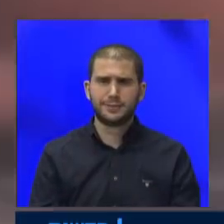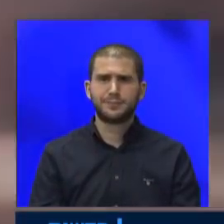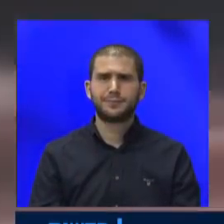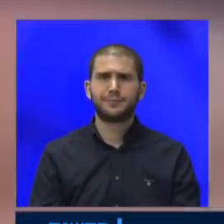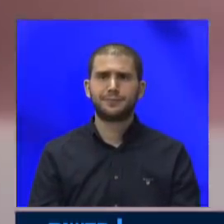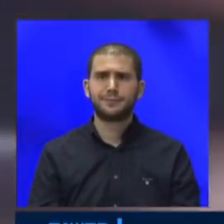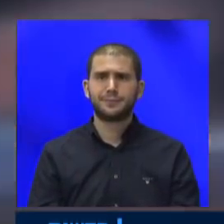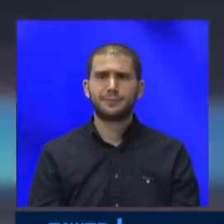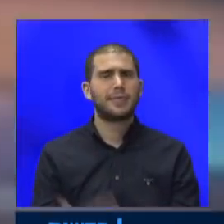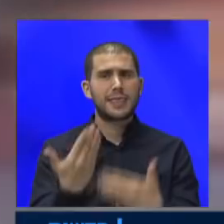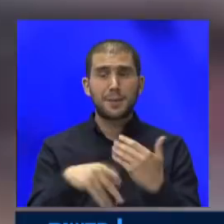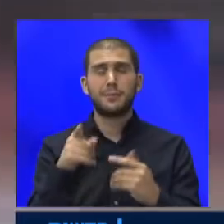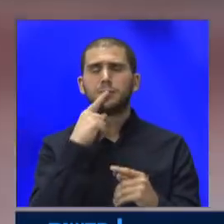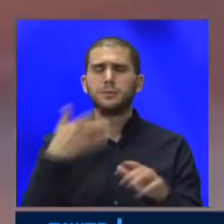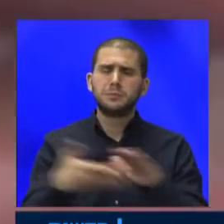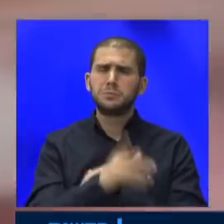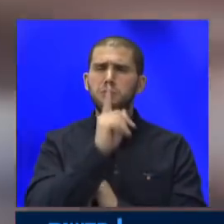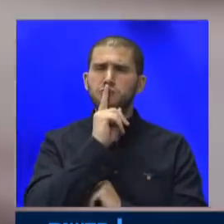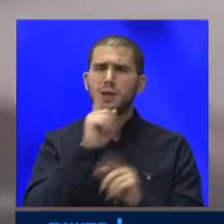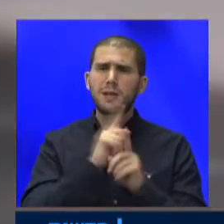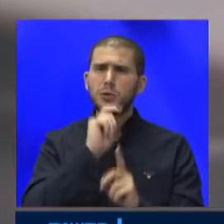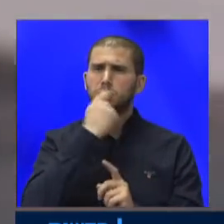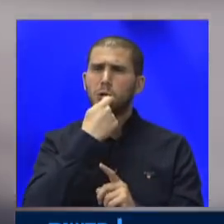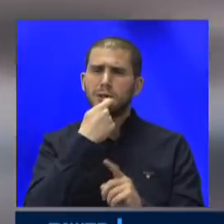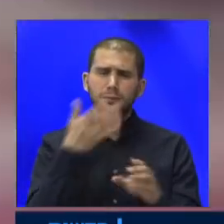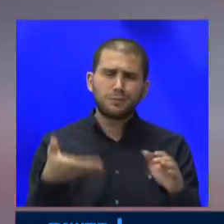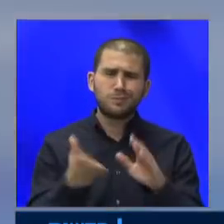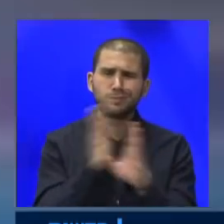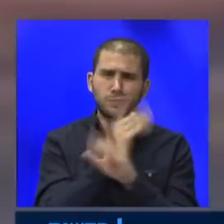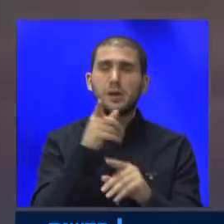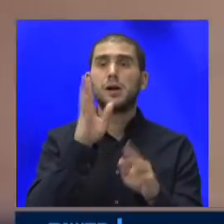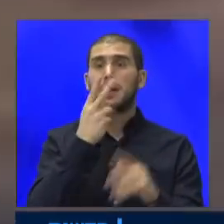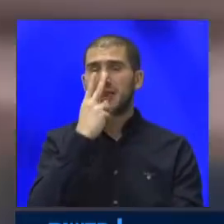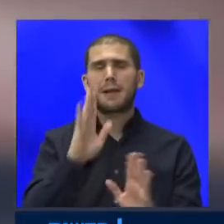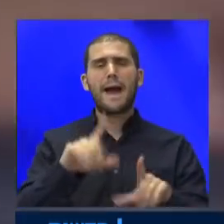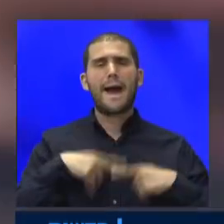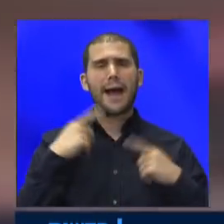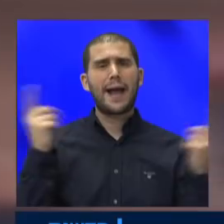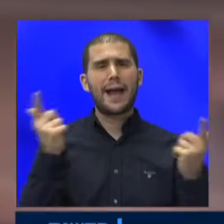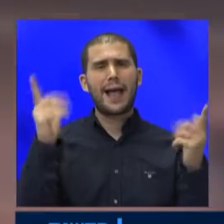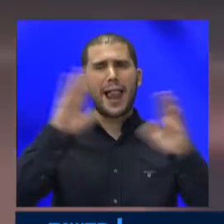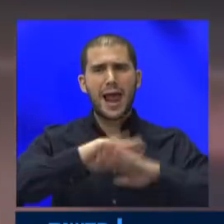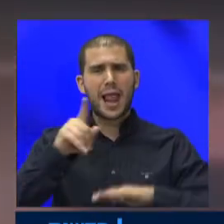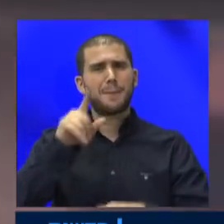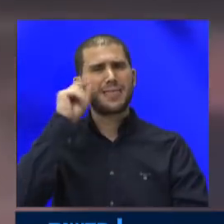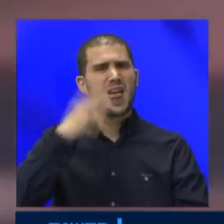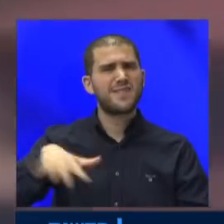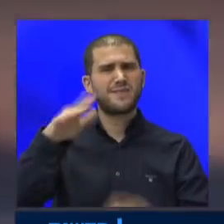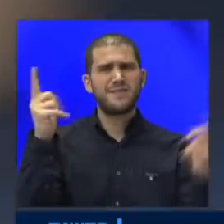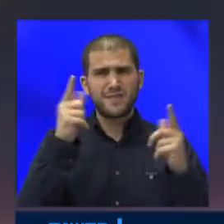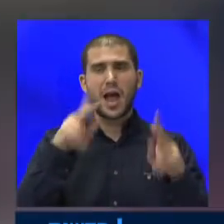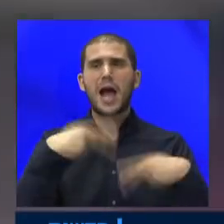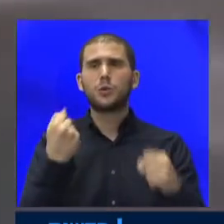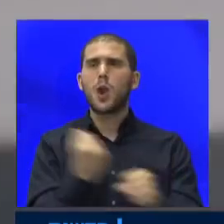מתחת לרדאר באופן סודי ומחתרתי, כך נראים חיי הלילה במקומות הבילוי בתל אביב, שחזרו לפעול בשקט